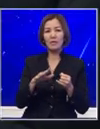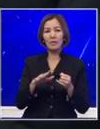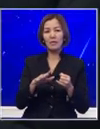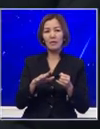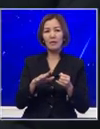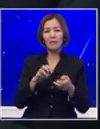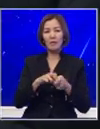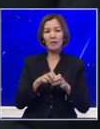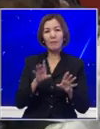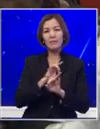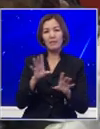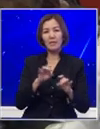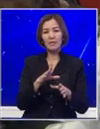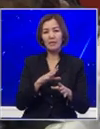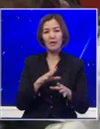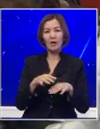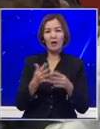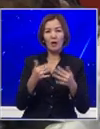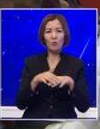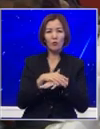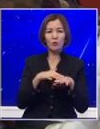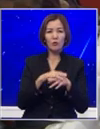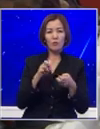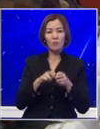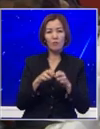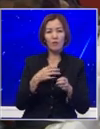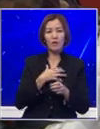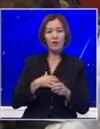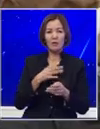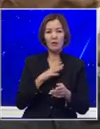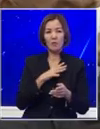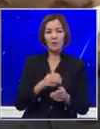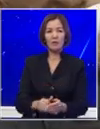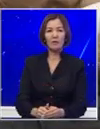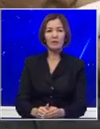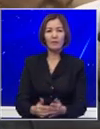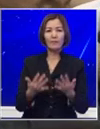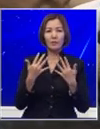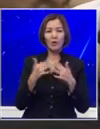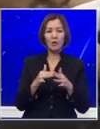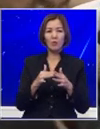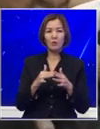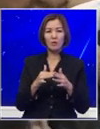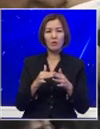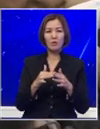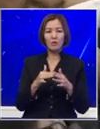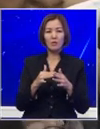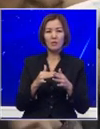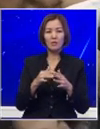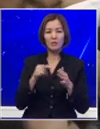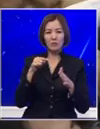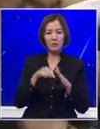арқалап келіпті. Тегіс бір ауыл тұрғындары мына проблемаға алаңдаулы. Ауылдың түбінде